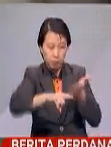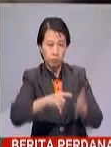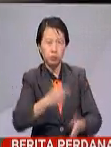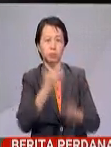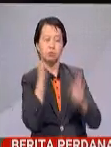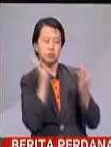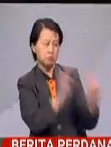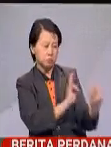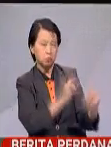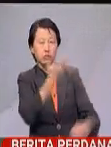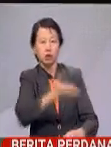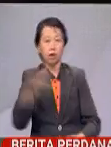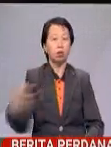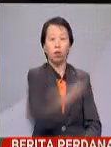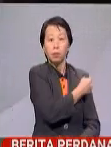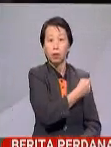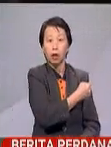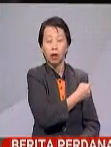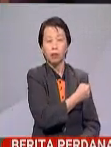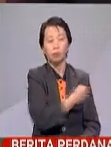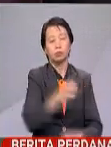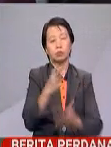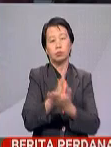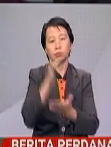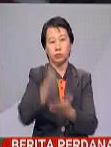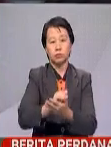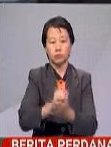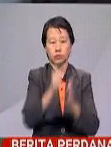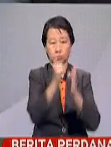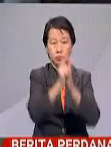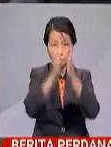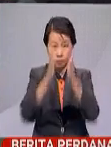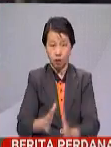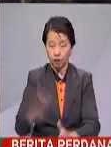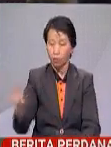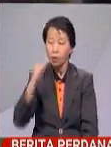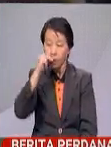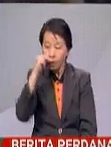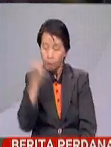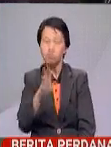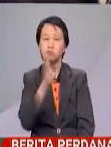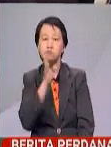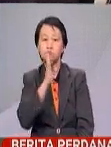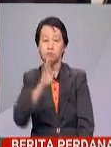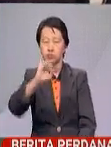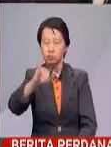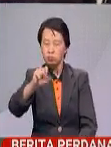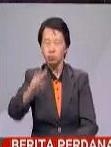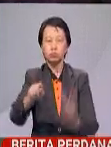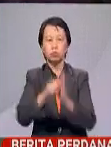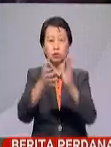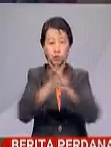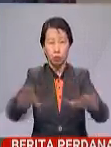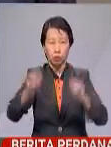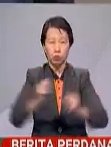fizikal barang yang telah dirampas. Sementara itu, peguam kepada Datuk Seri Najib berkata, isu